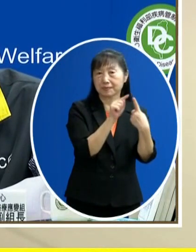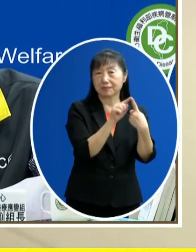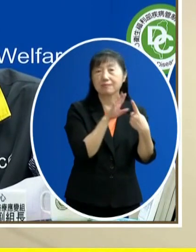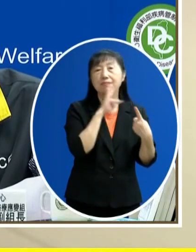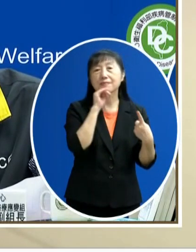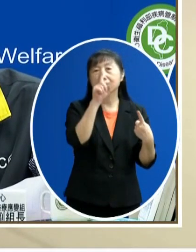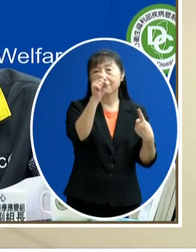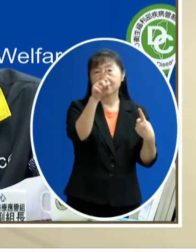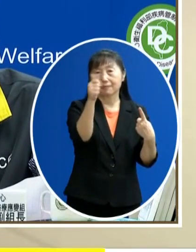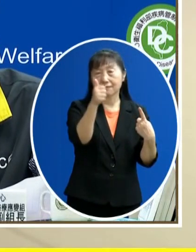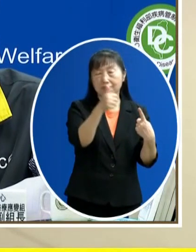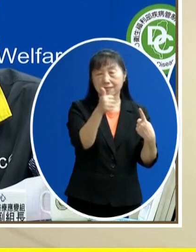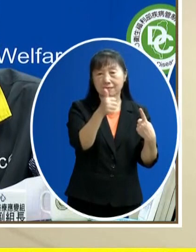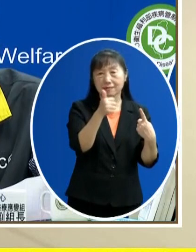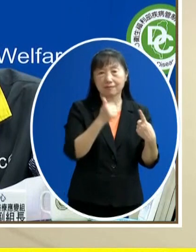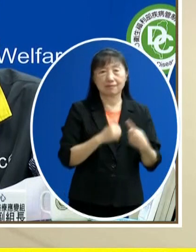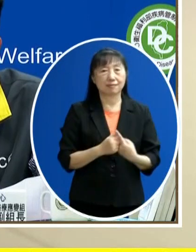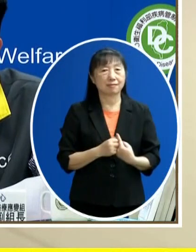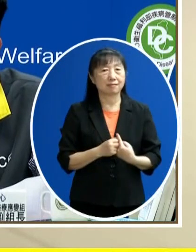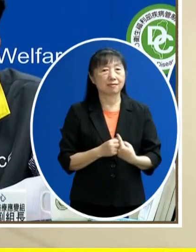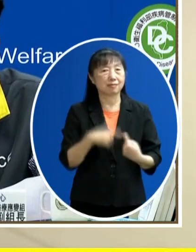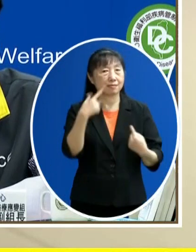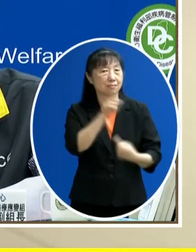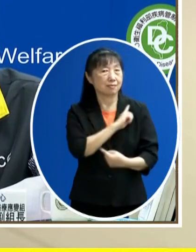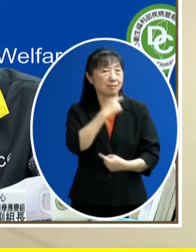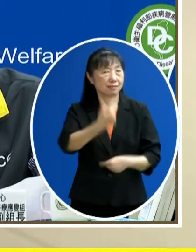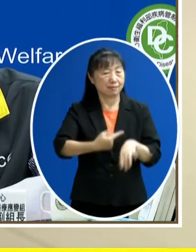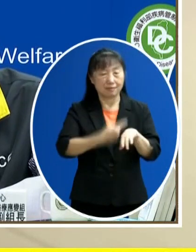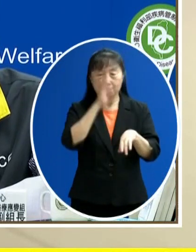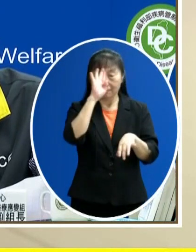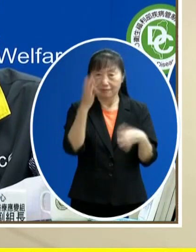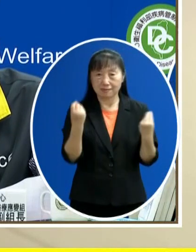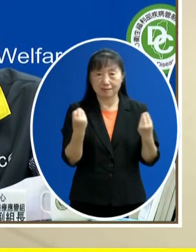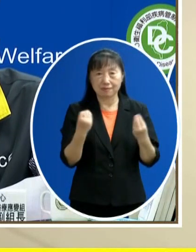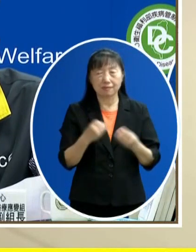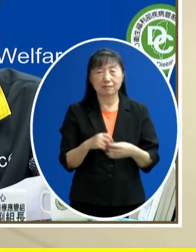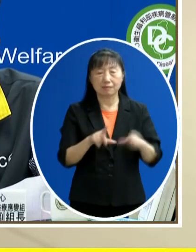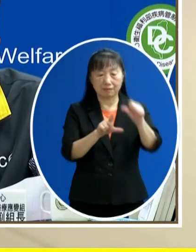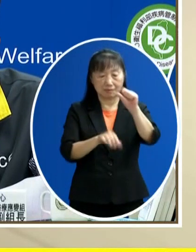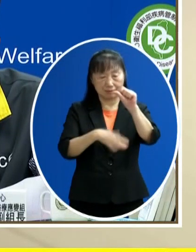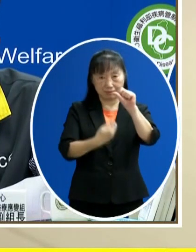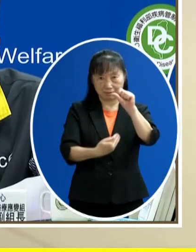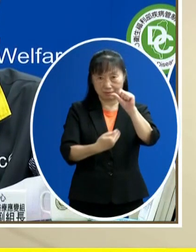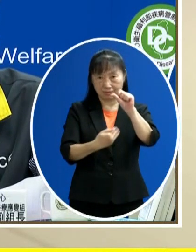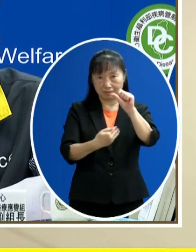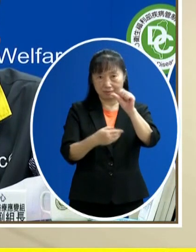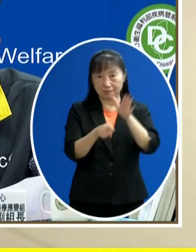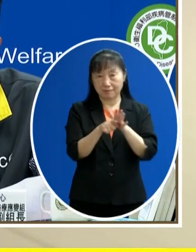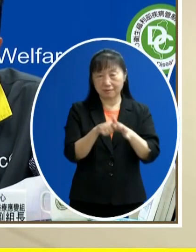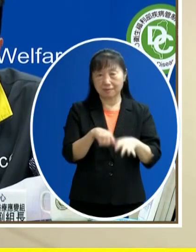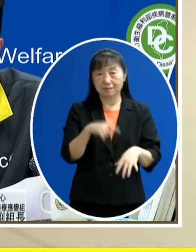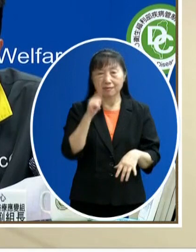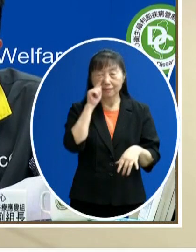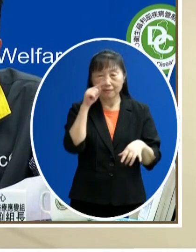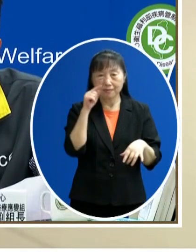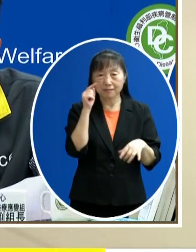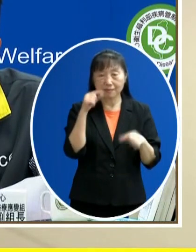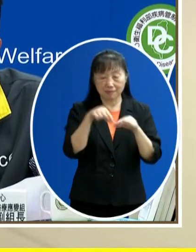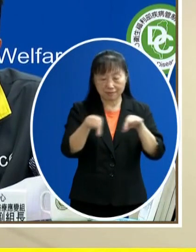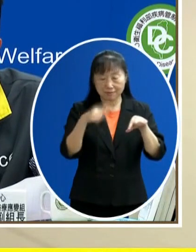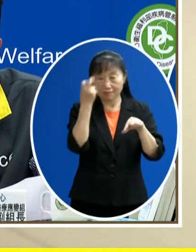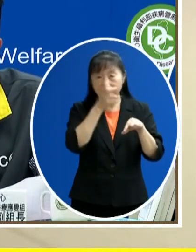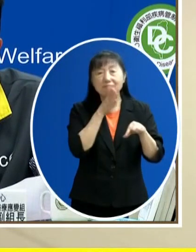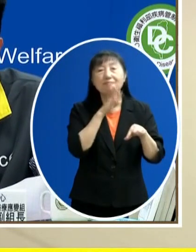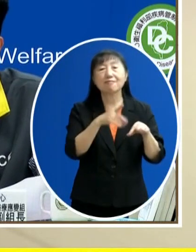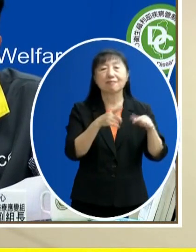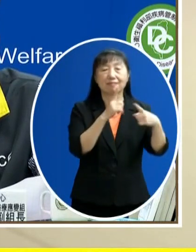人数 十 呢是 一 来到 岁 六 的 万三 男 千一 生 百七 哈， 十个人哦。那么 他 各 是 县 慢 市 性 确 疾 诊 病， 的 他 病 是 例呢 在 都 医 在 院 一 挂 万以 号 下。那 之 么今天 后 可以 快 看到 筛 呢是 阴， 罗 然 一 后 军一 确 个人 诊， 一